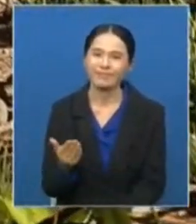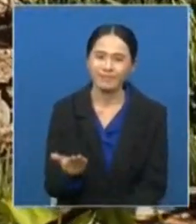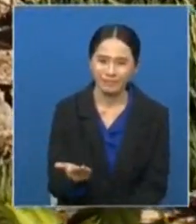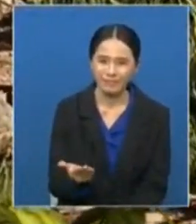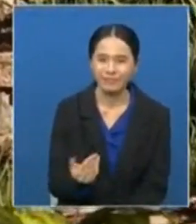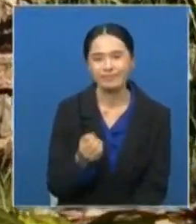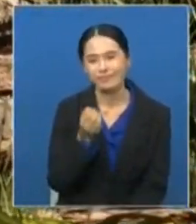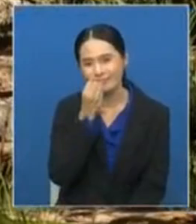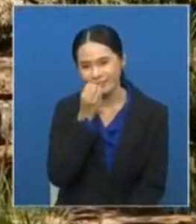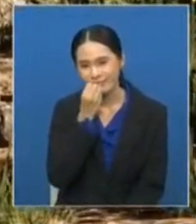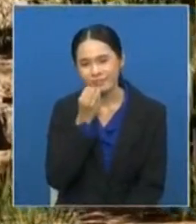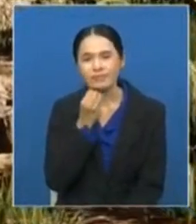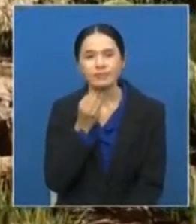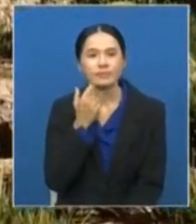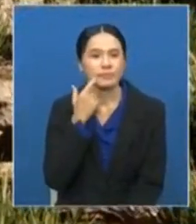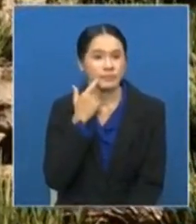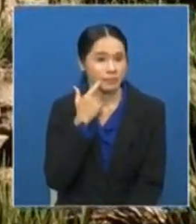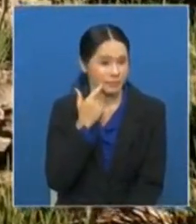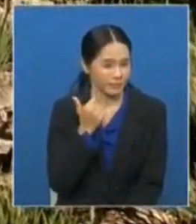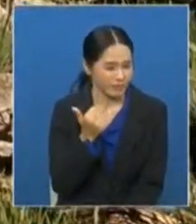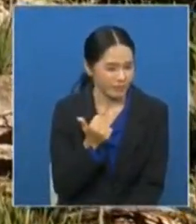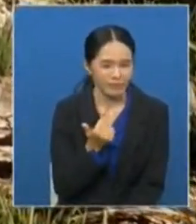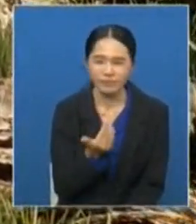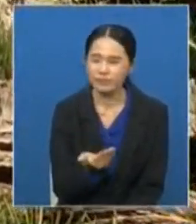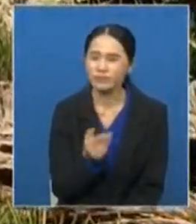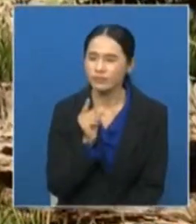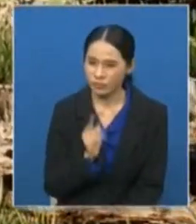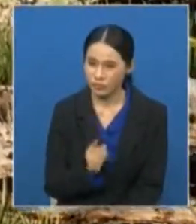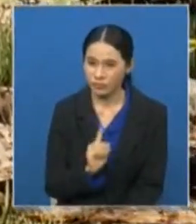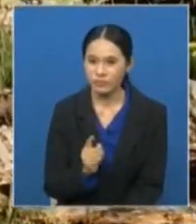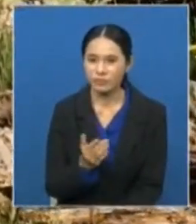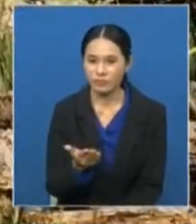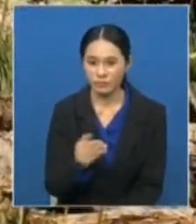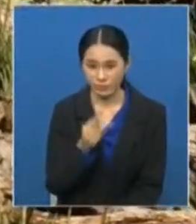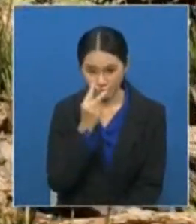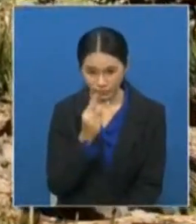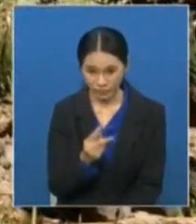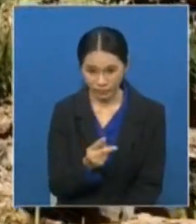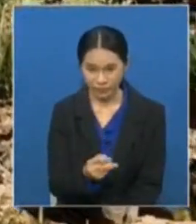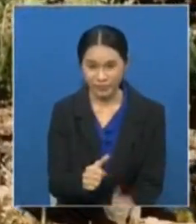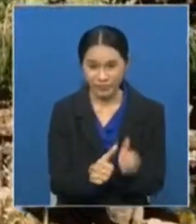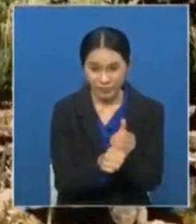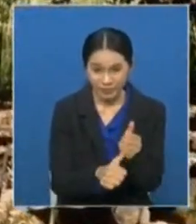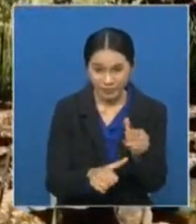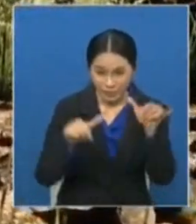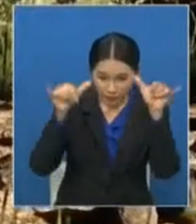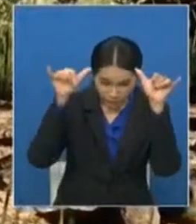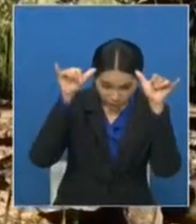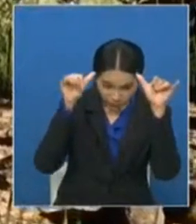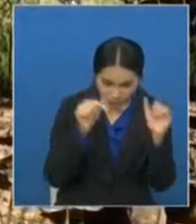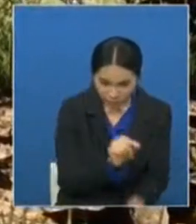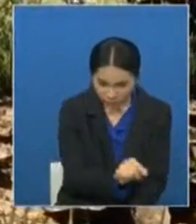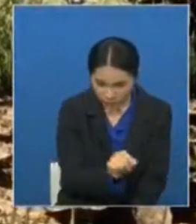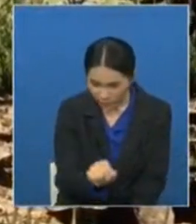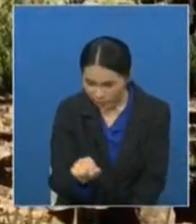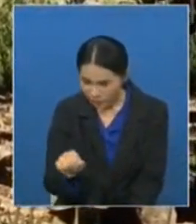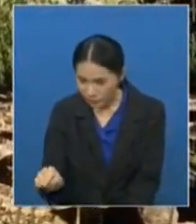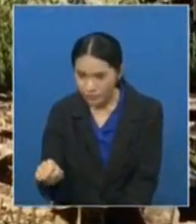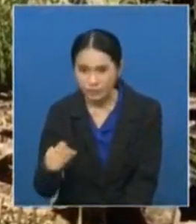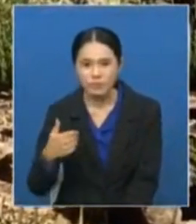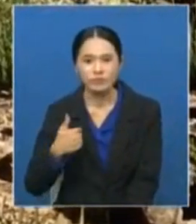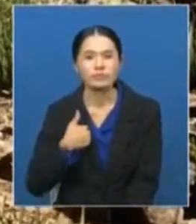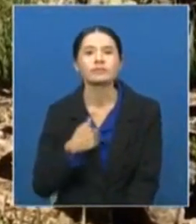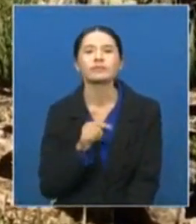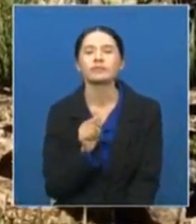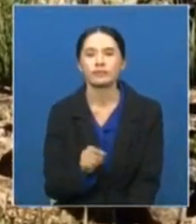ชิมอีกหนึ่งเมนูที่พลาดไม่ได้นั่นไงคะเห็นกองขี้ควายตรงนั้นไหมตรงนั้นด้วยตรงนั้นด้วยนี่